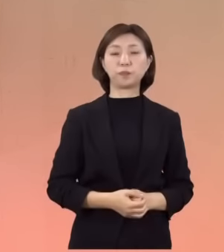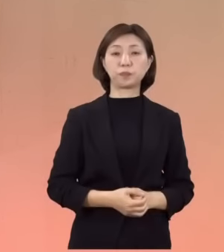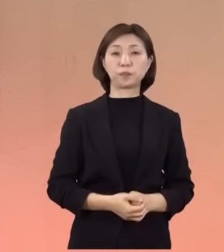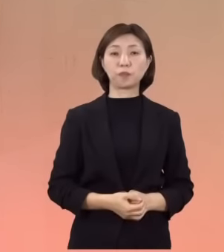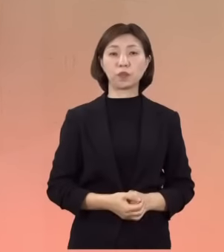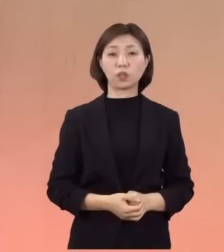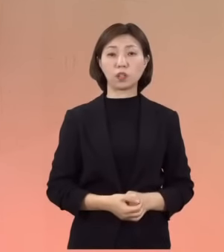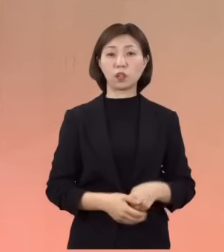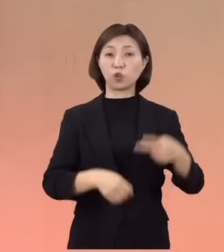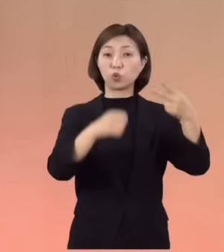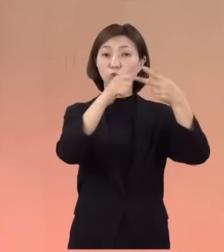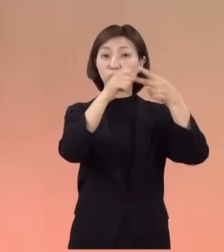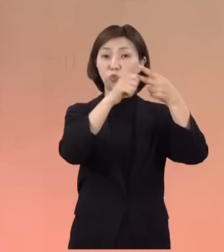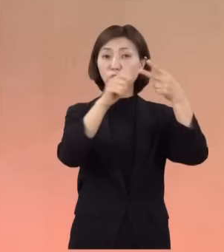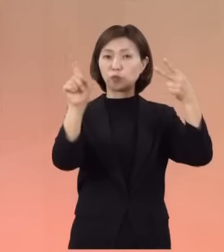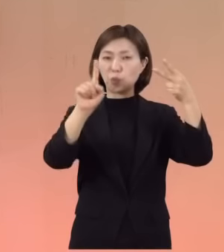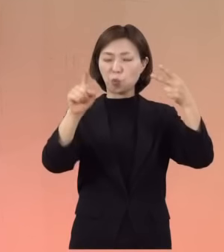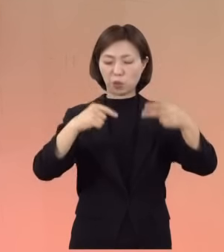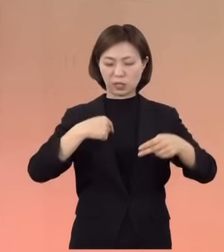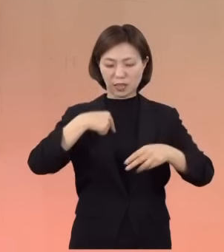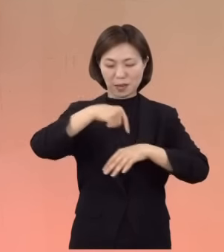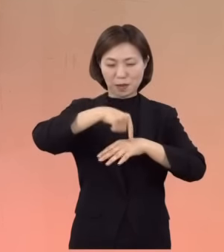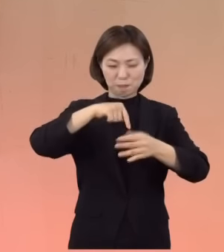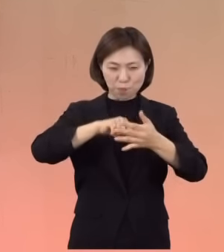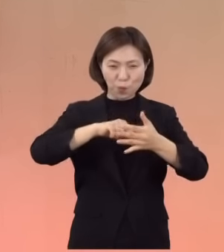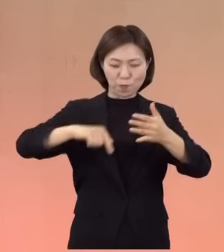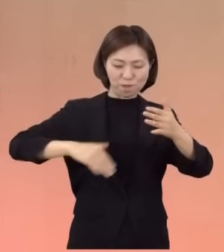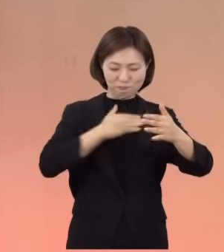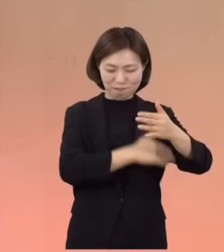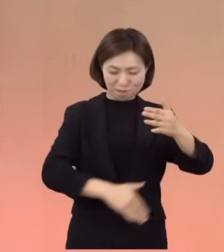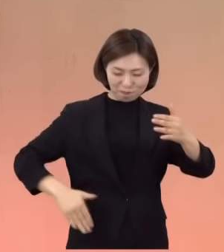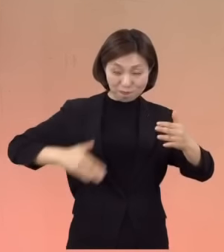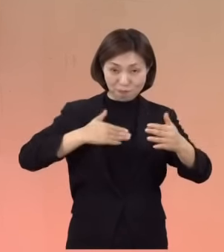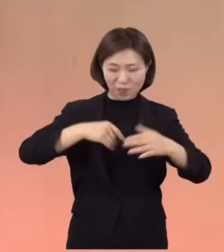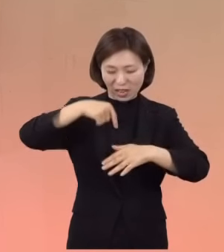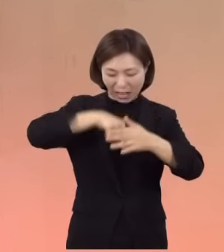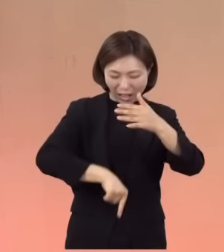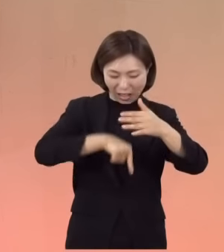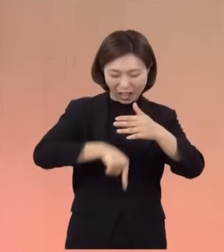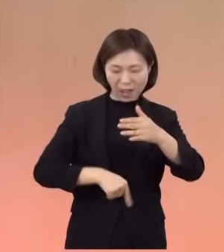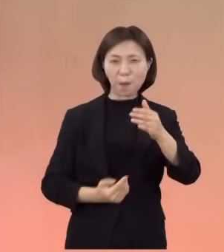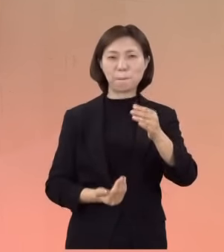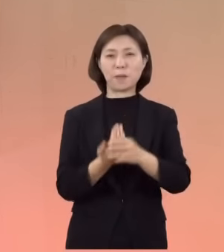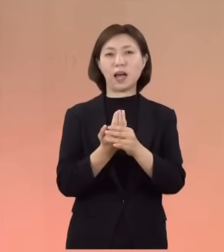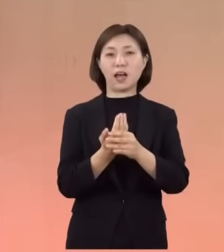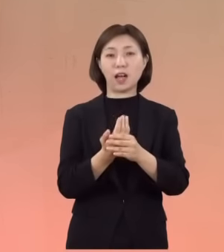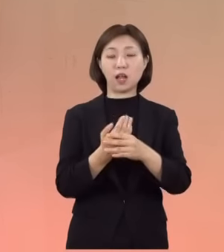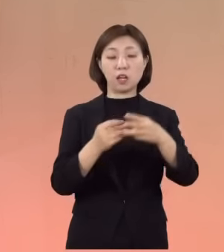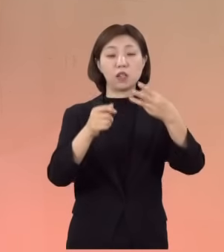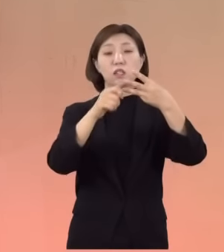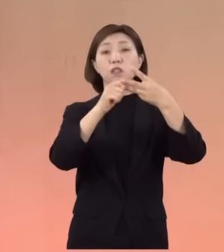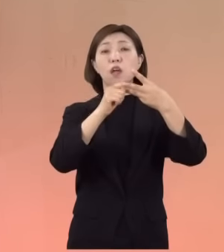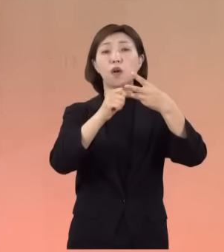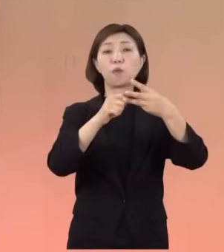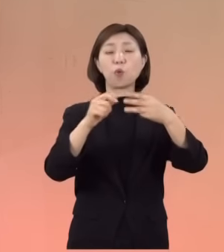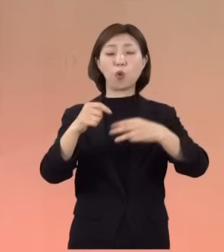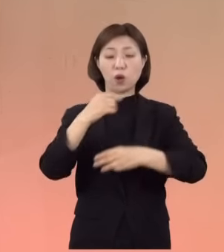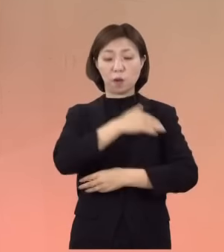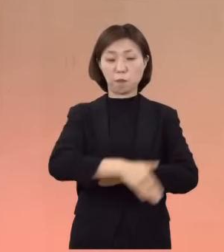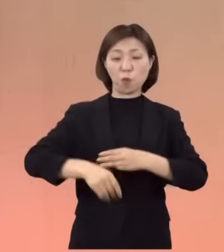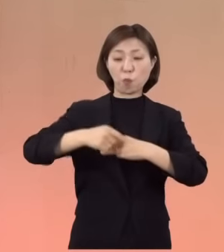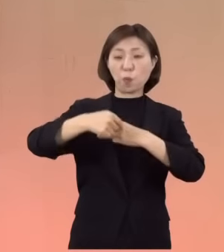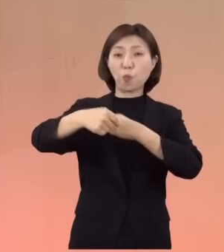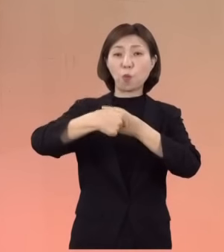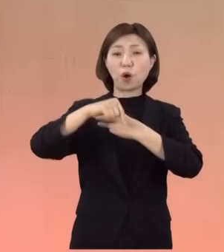그다음에 두 번째는 내 안에서 생기는 원인이고 세 번째는 저 바깥에서 외부